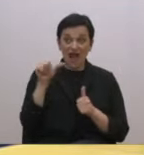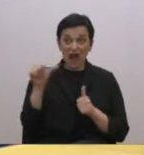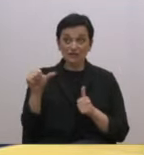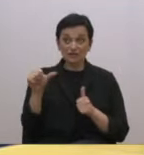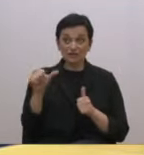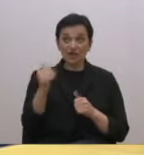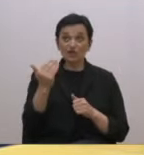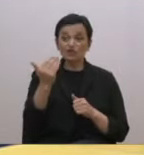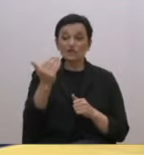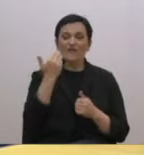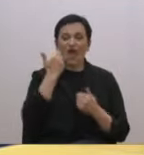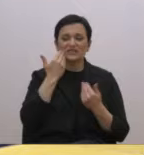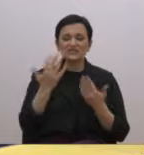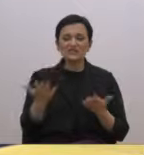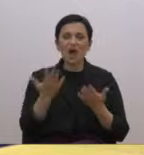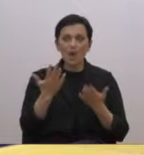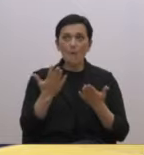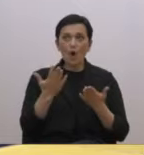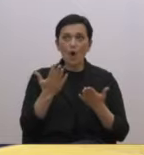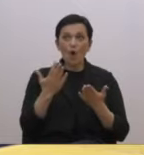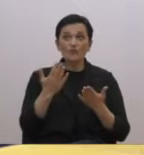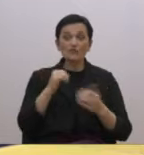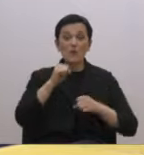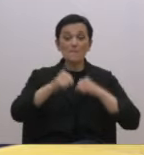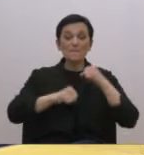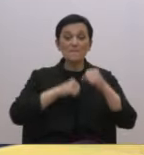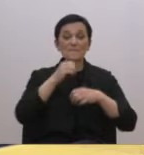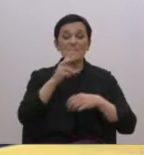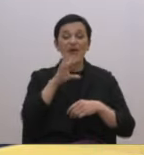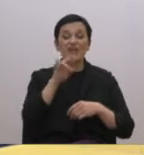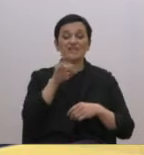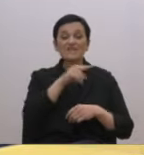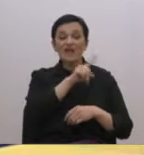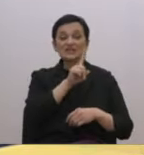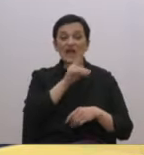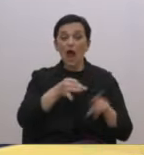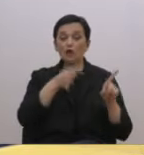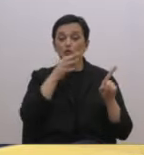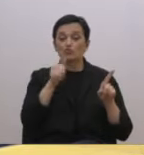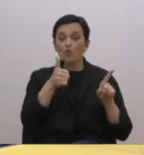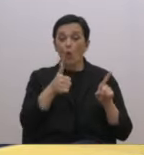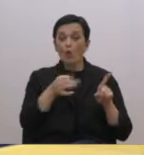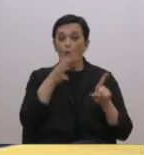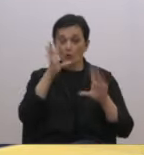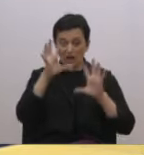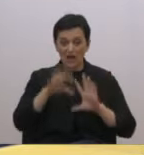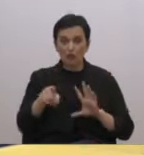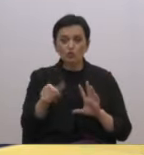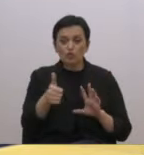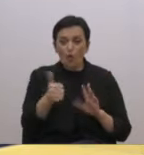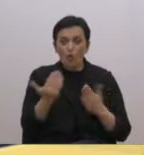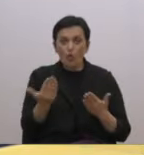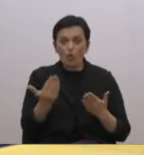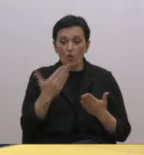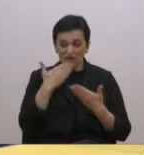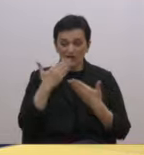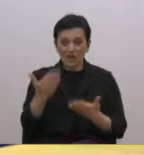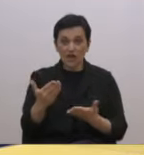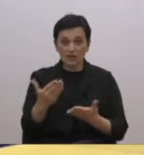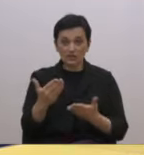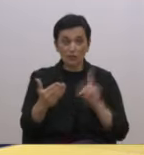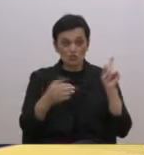თქვენ სამარცხვინოებო, მედვედევს რაც მოსწონს, როგორ მოგწონთ ის კანონი, როგორ? გეკითხებით